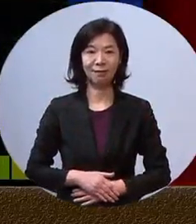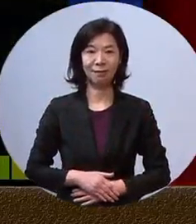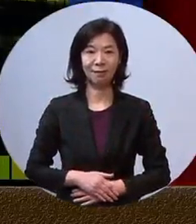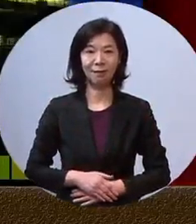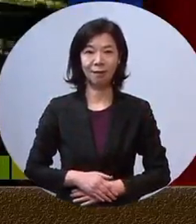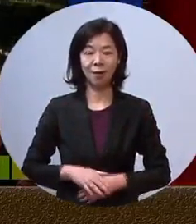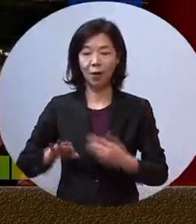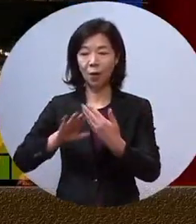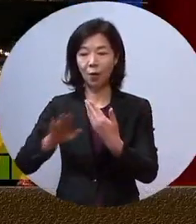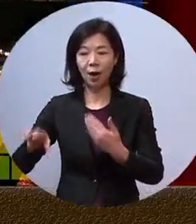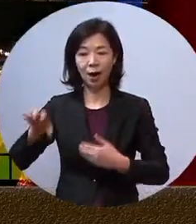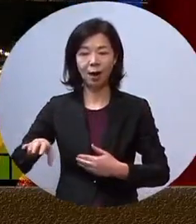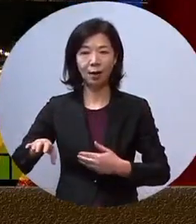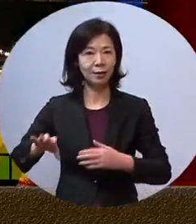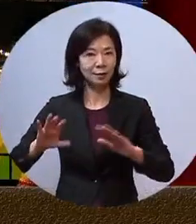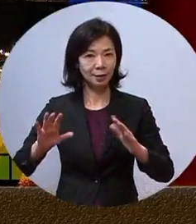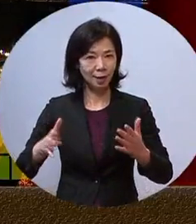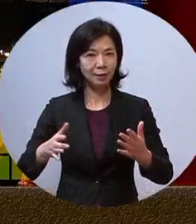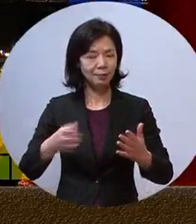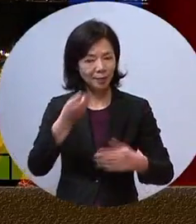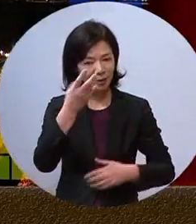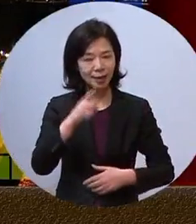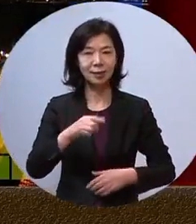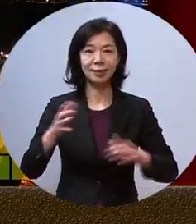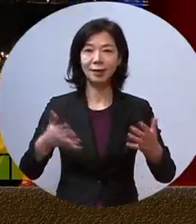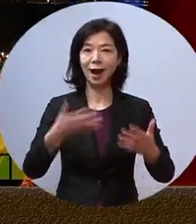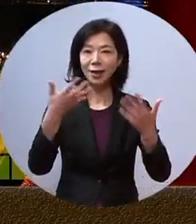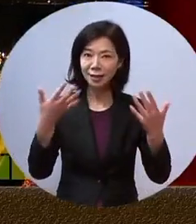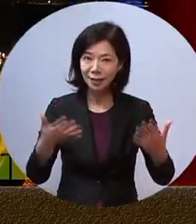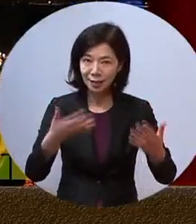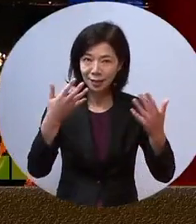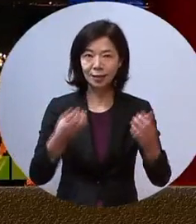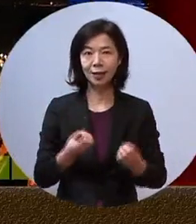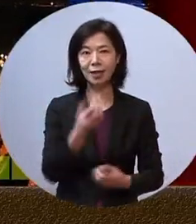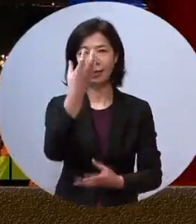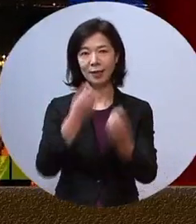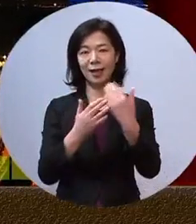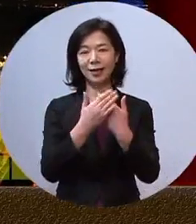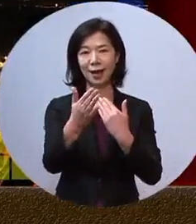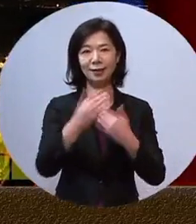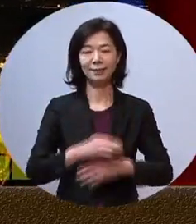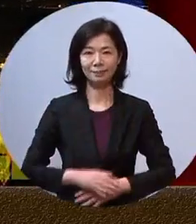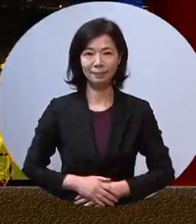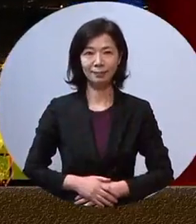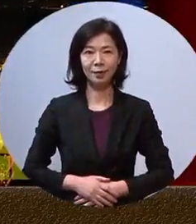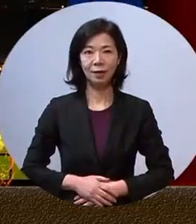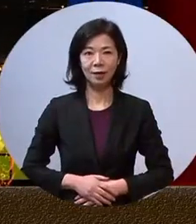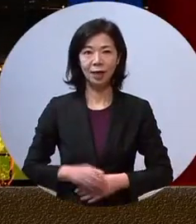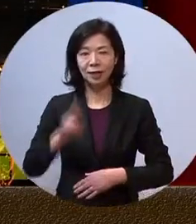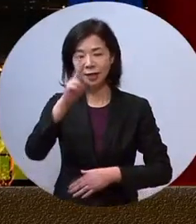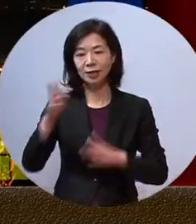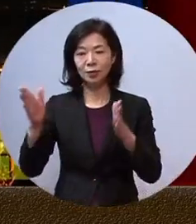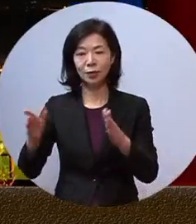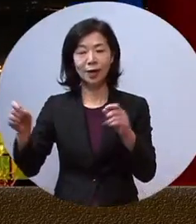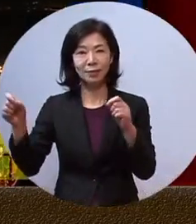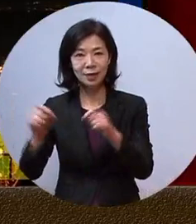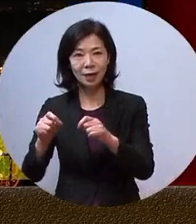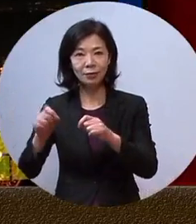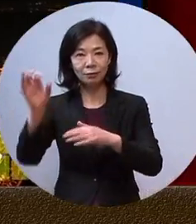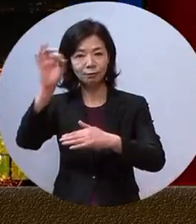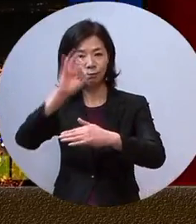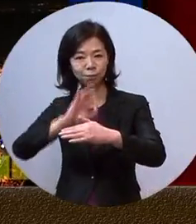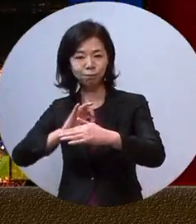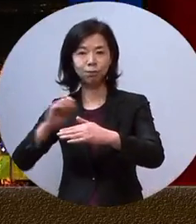よその地域と異なり、秋に開催される花火大会、日が短くなって暗くなるのも早い